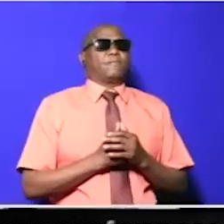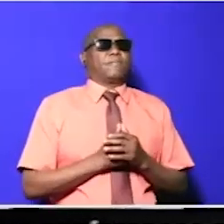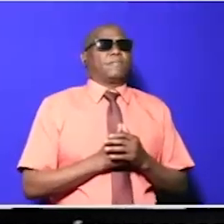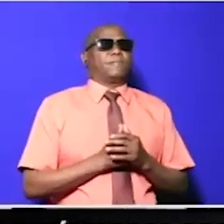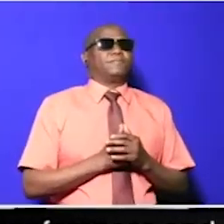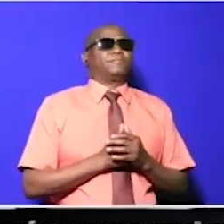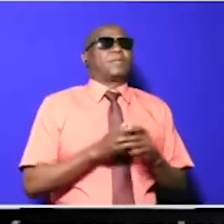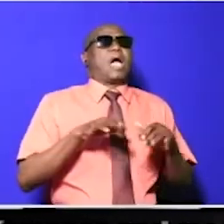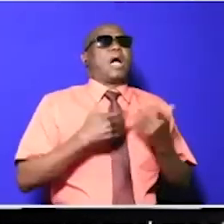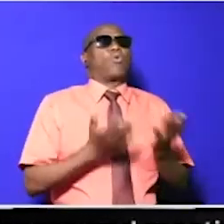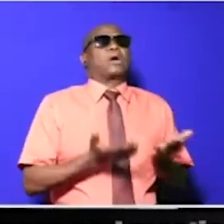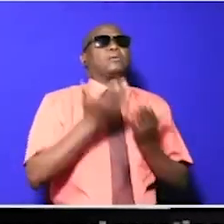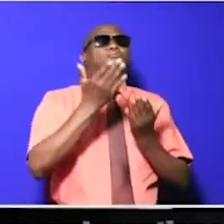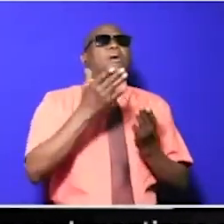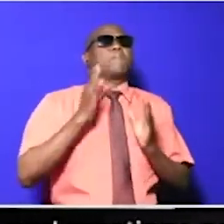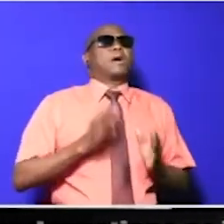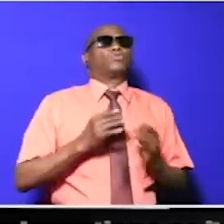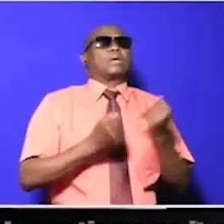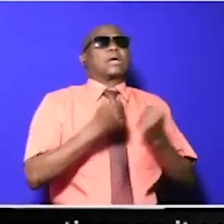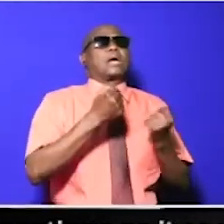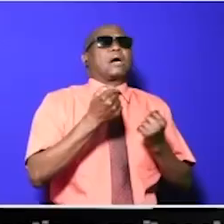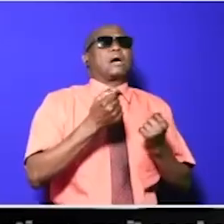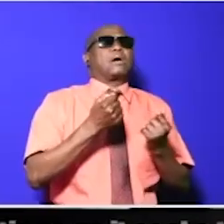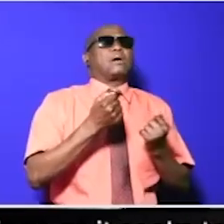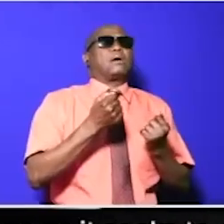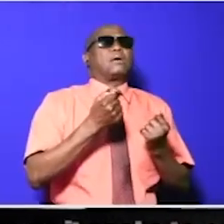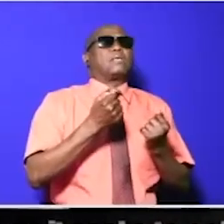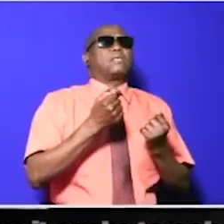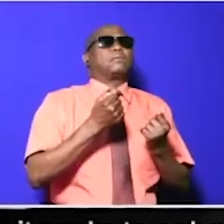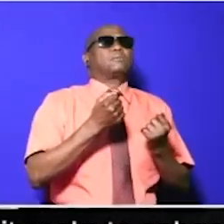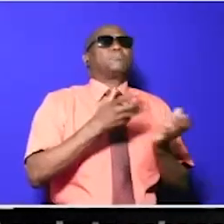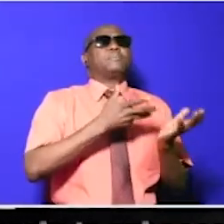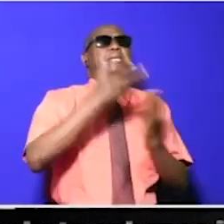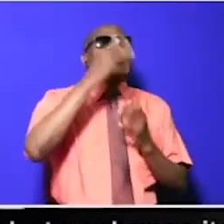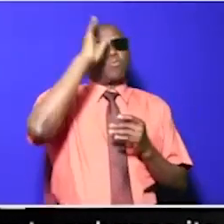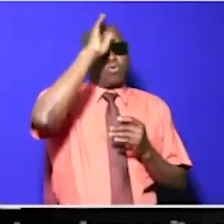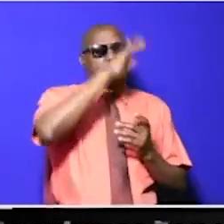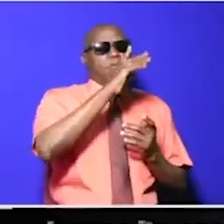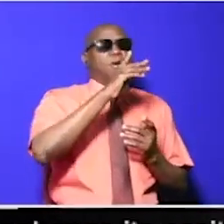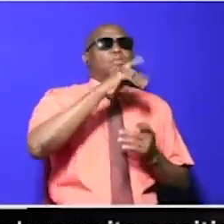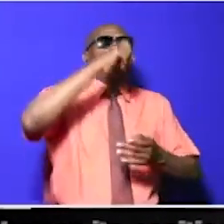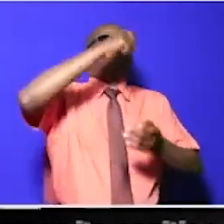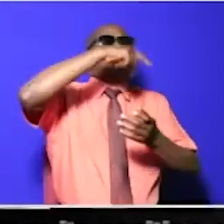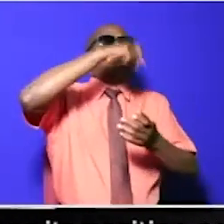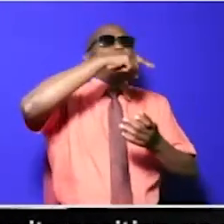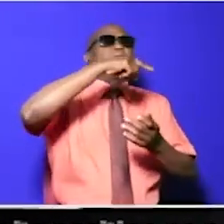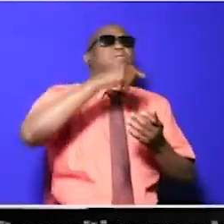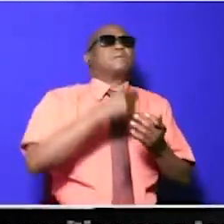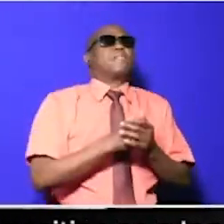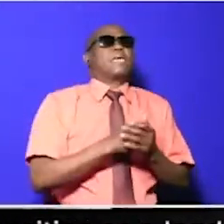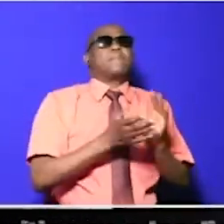kumweka mtu kwa gari kumpeleka Bungoma amechifungua vizuri, umweki kwa drip, umweki kwa emergency